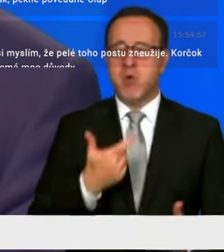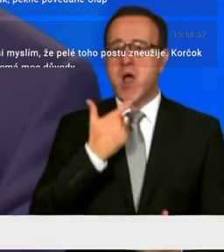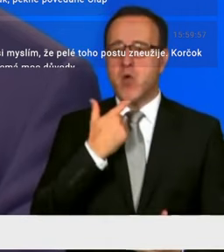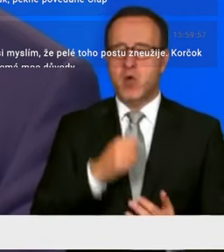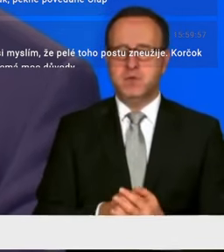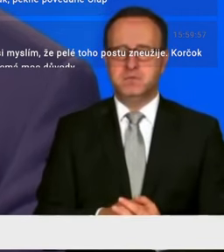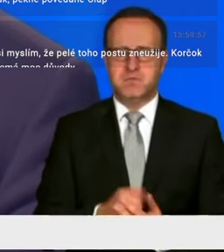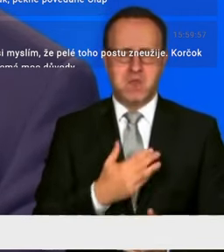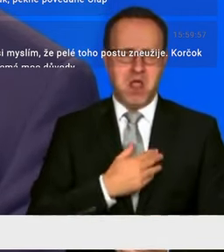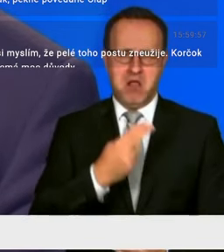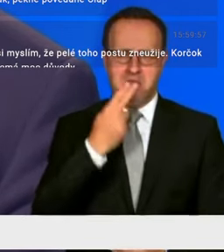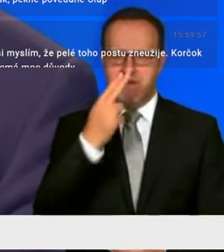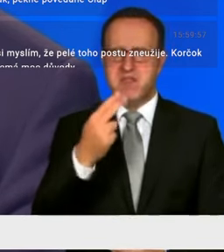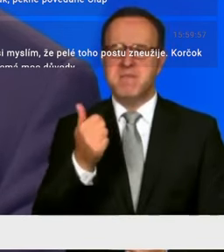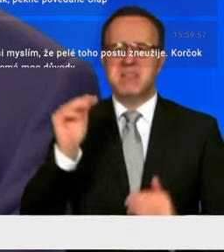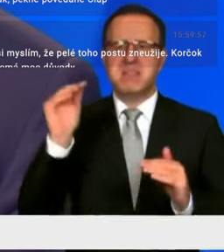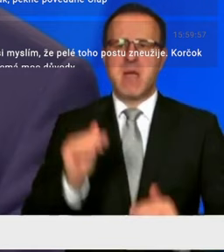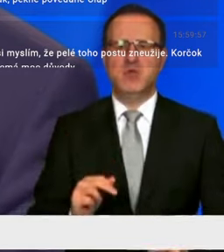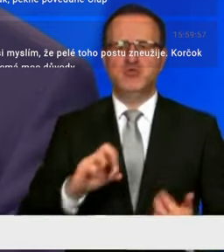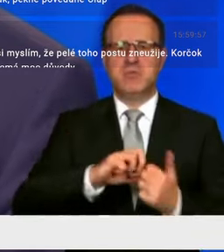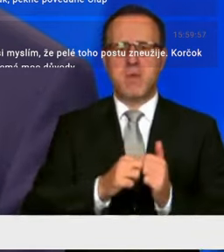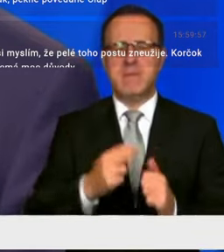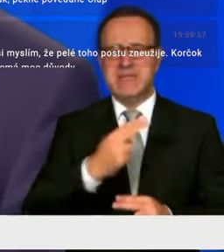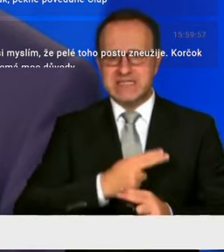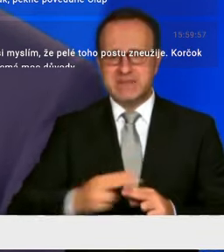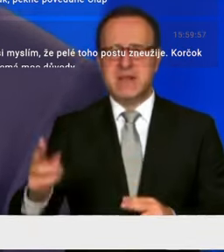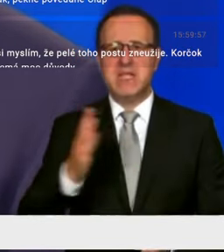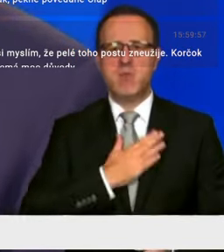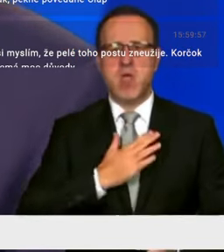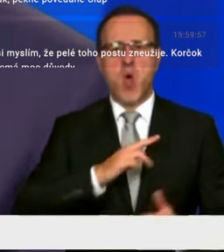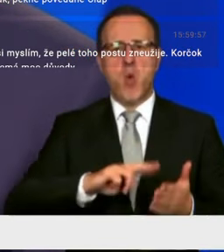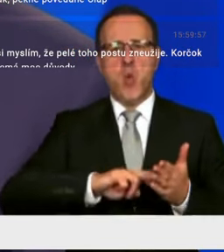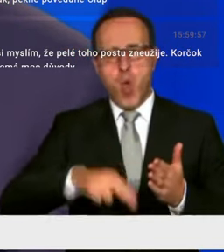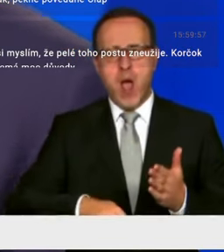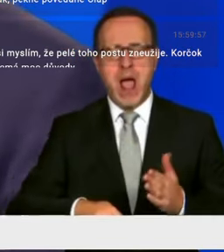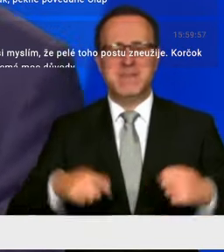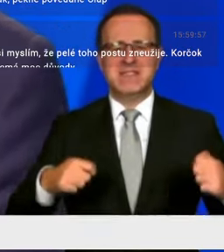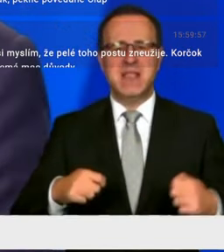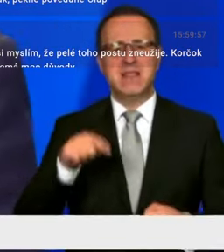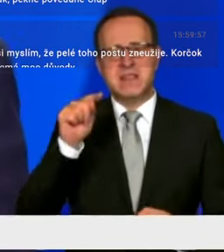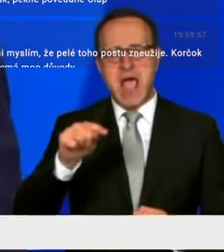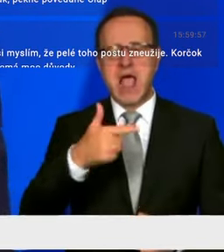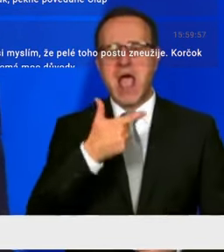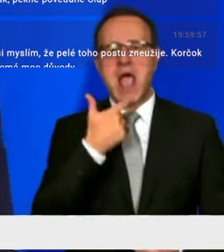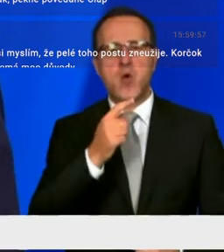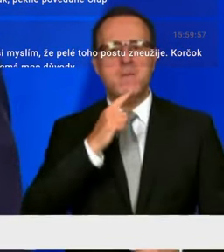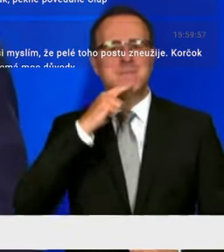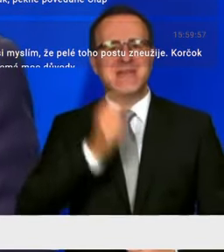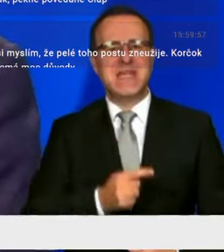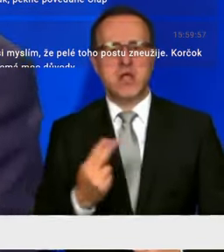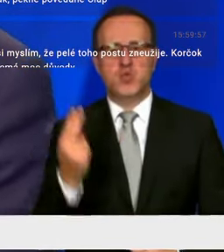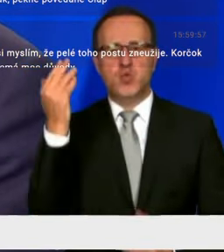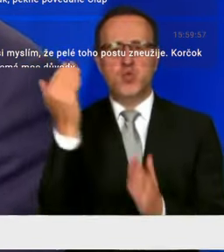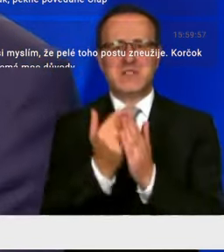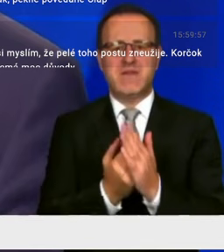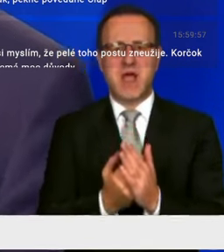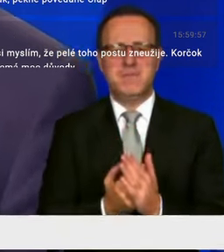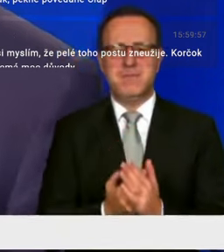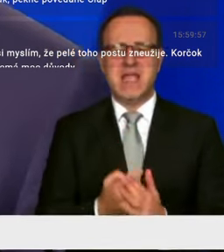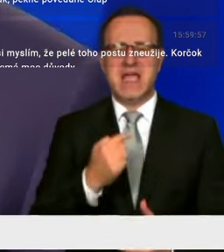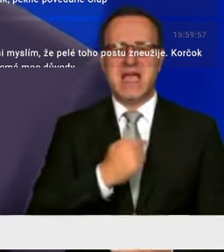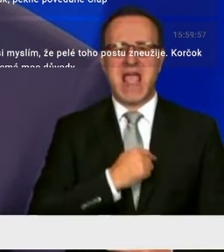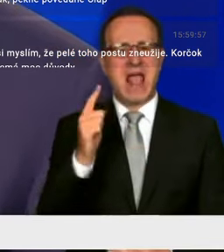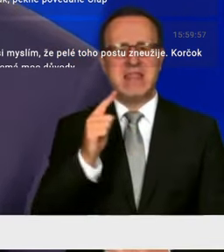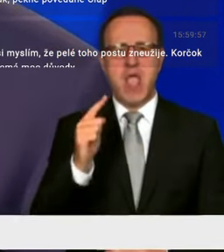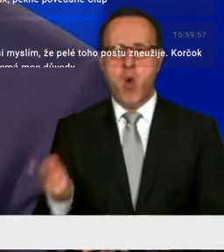som si vedel plniť svoje úlohy prezidenta tak ako prikazuje ústava a hovorím ešte raz a hovorím to úplne od začiatku Ja som neotočil od protiváhy